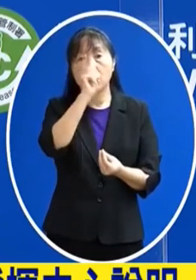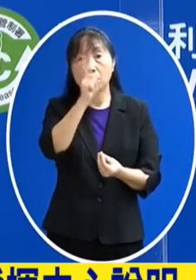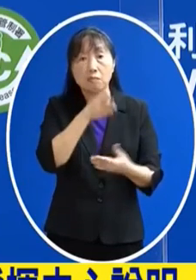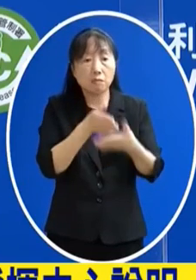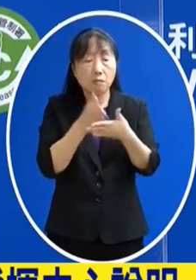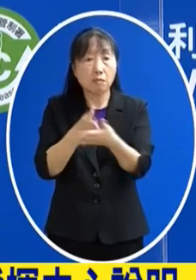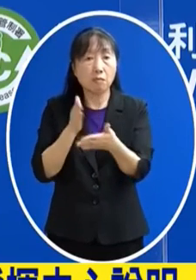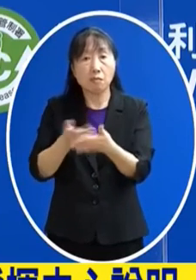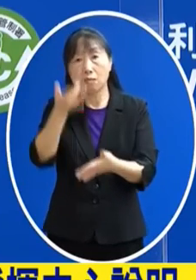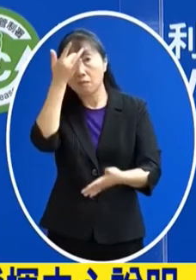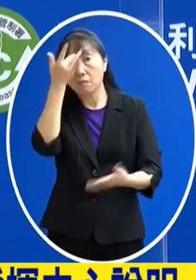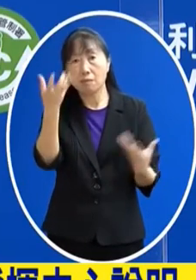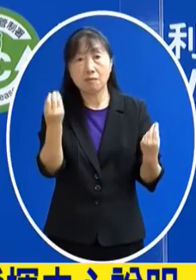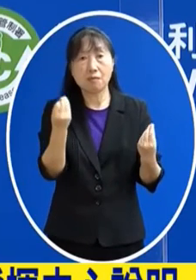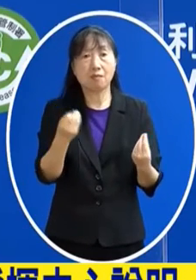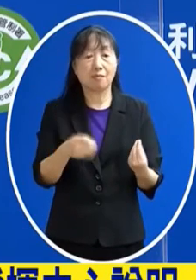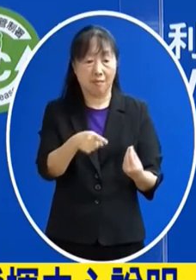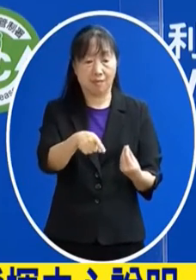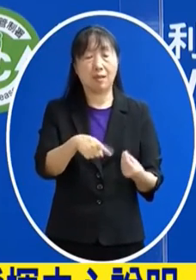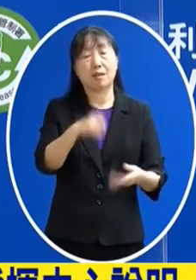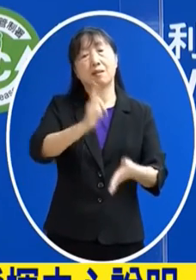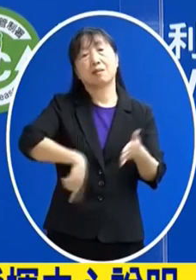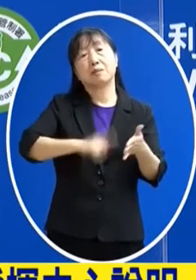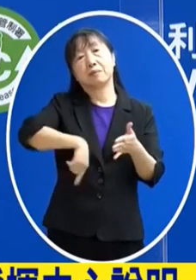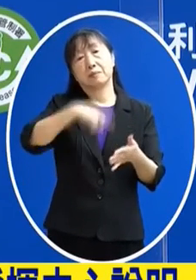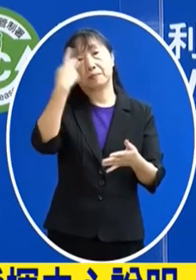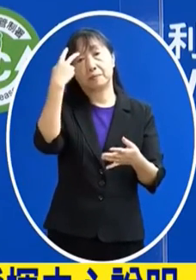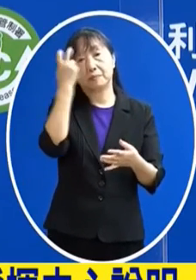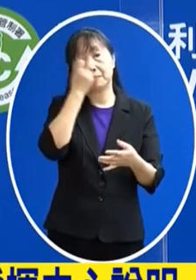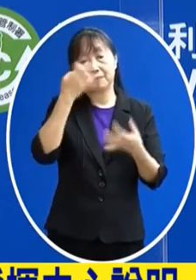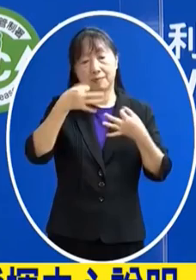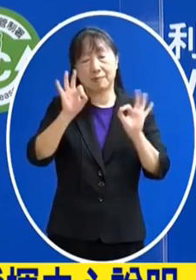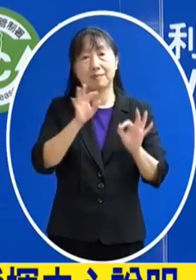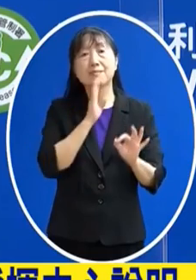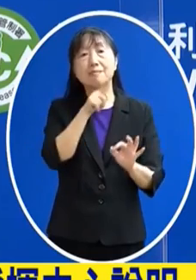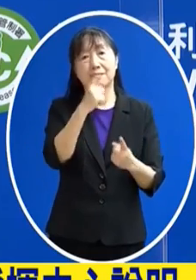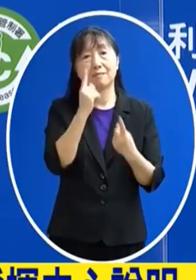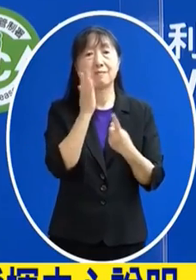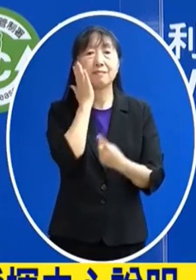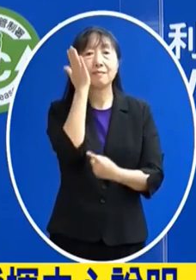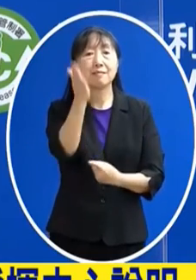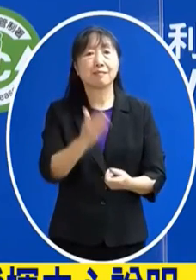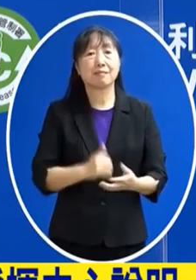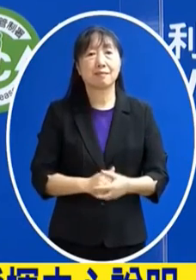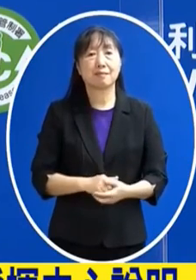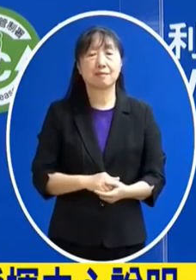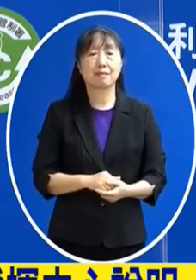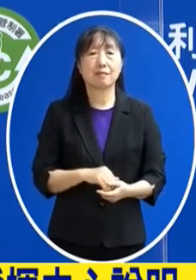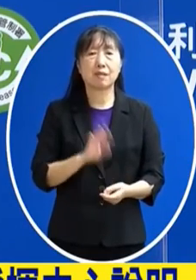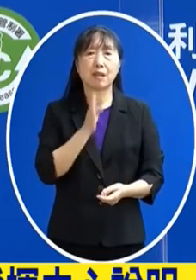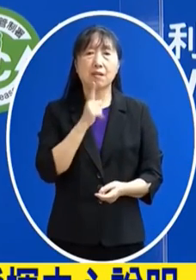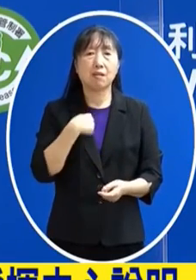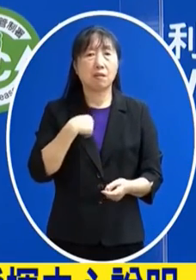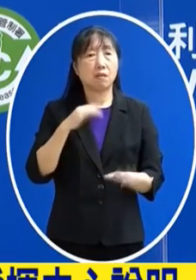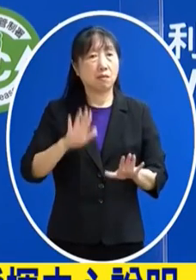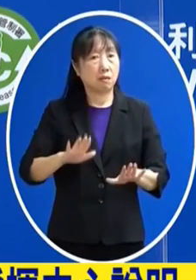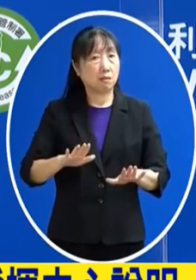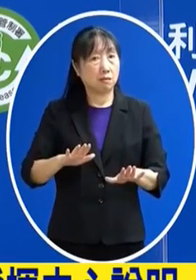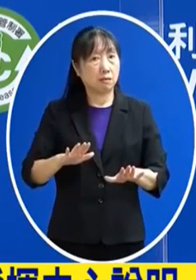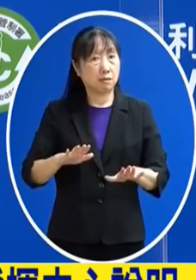啊，可能加上一些简单的检验哈，那希望它能够更顺畅。那不过这都是我们今天下午